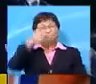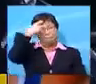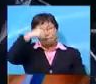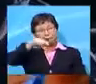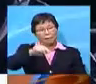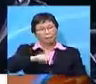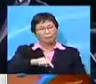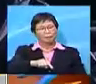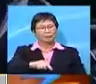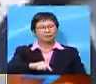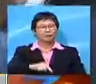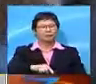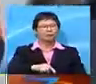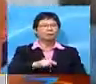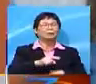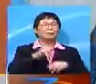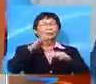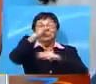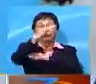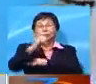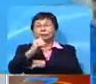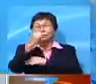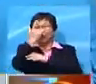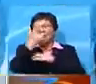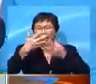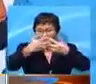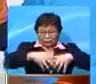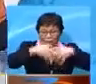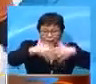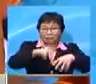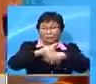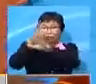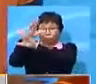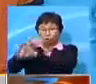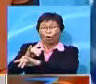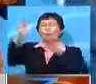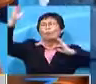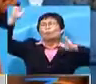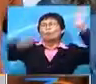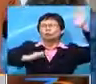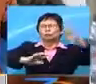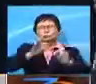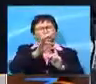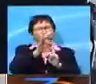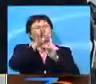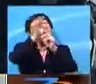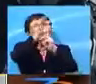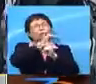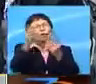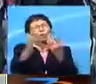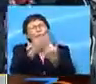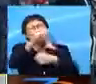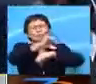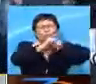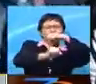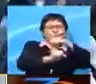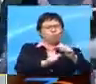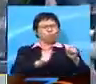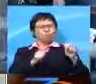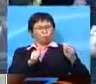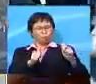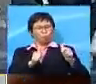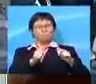Bagi Xfab, syarikat Jerman yang mempunyai kilang di Kuching, Sarawak, kedudukan Malaysia yang strategik serta kemudahan infrastruktur yang